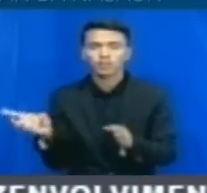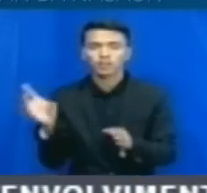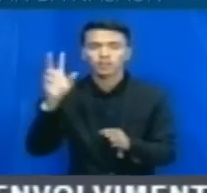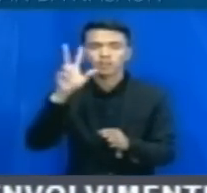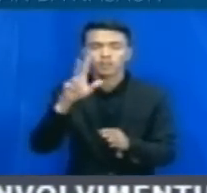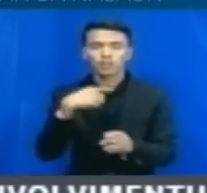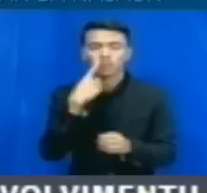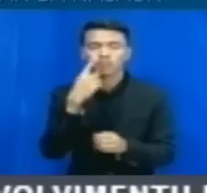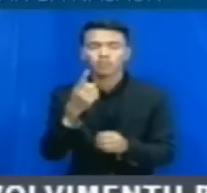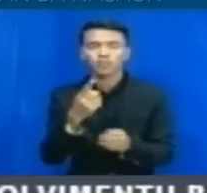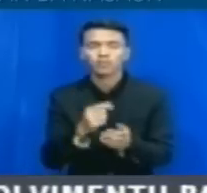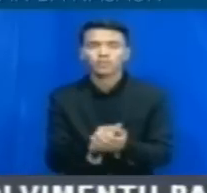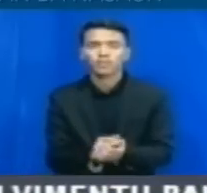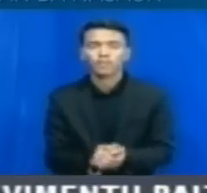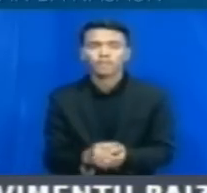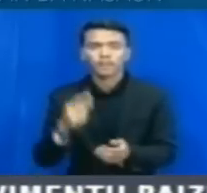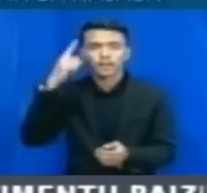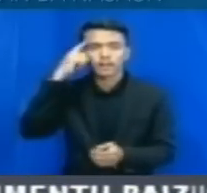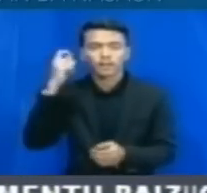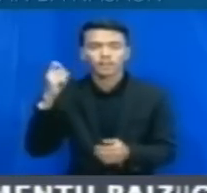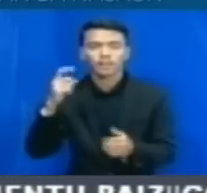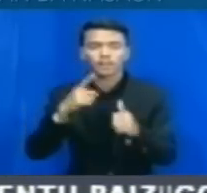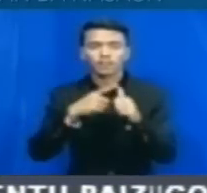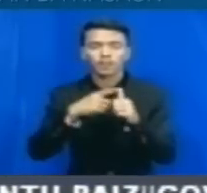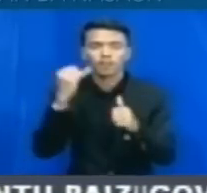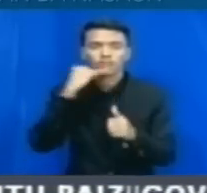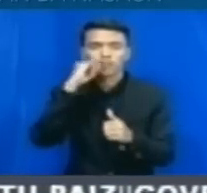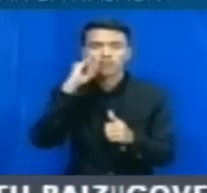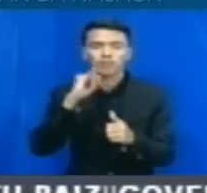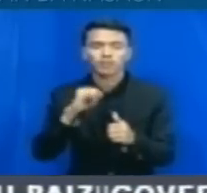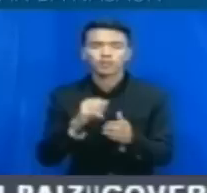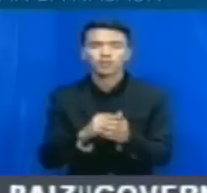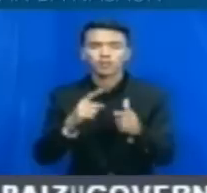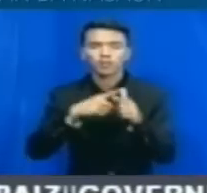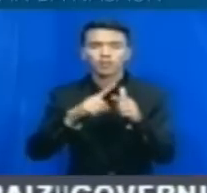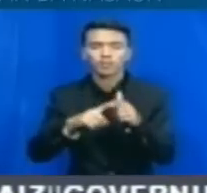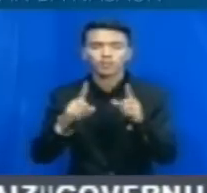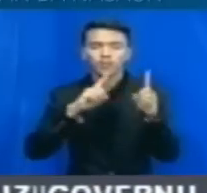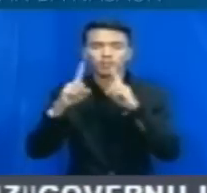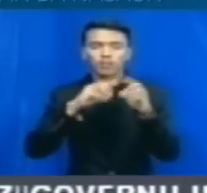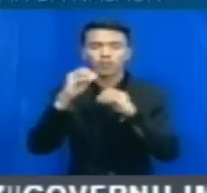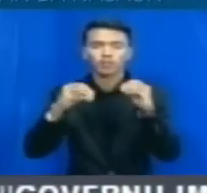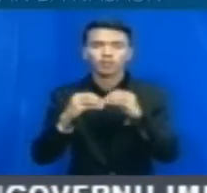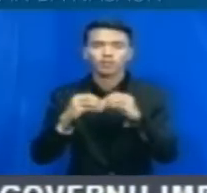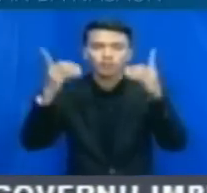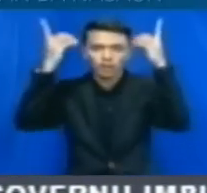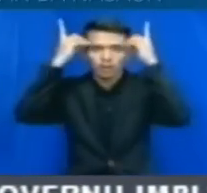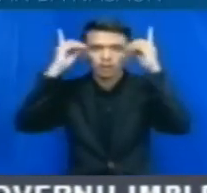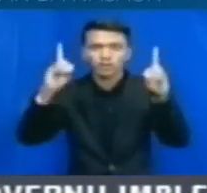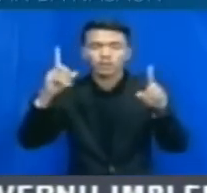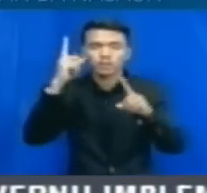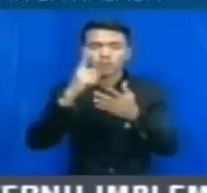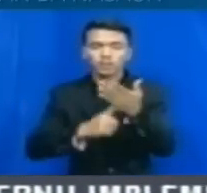Tetu ten ka tene regra sidane. Tambo ida primeiro interrogatorio ne, ne so par depois a tu kuliah kono ba medida saida makatu